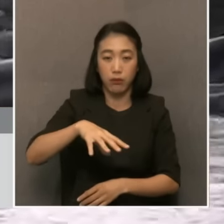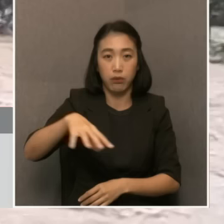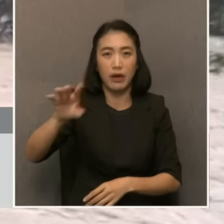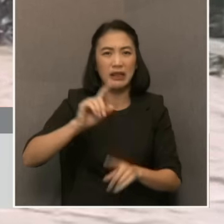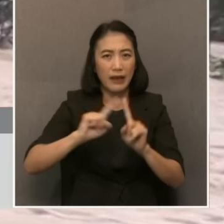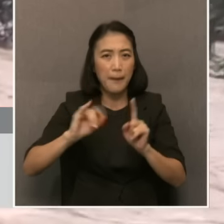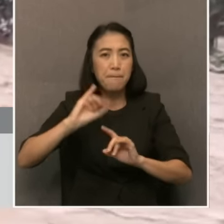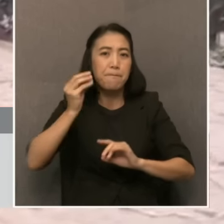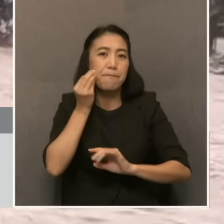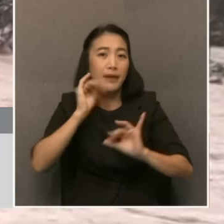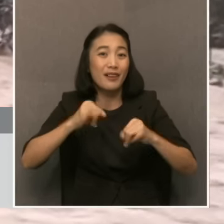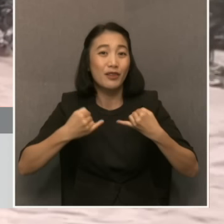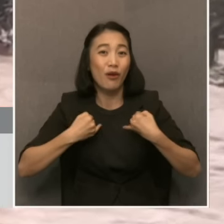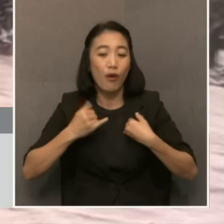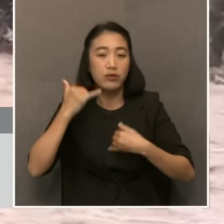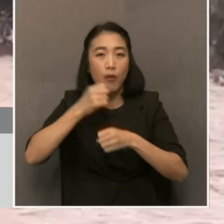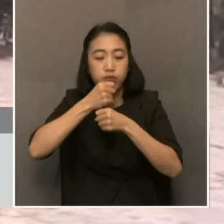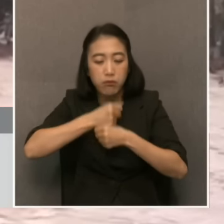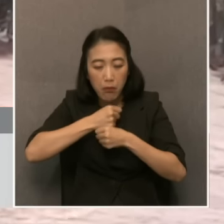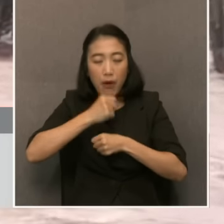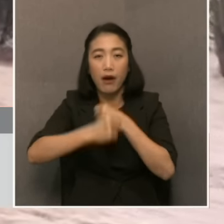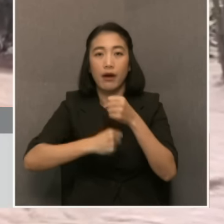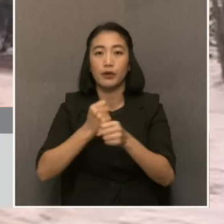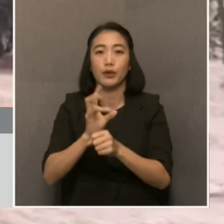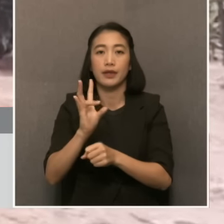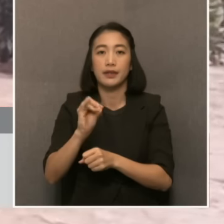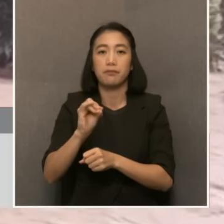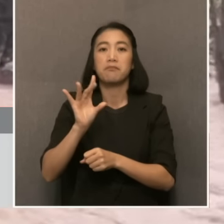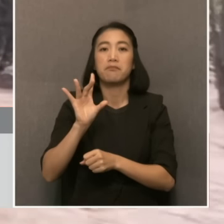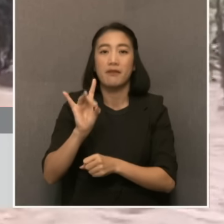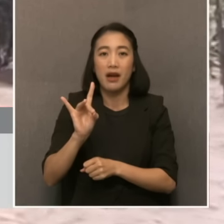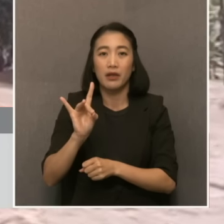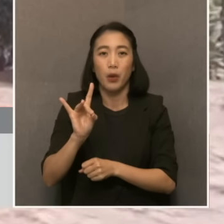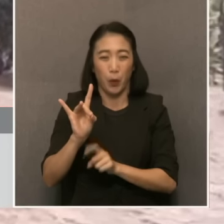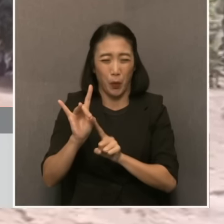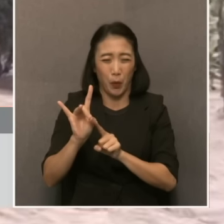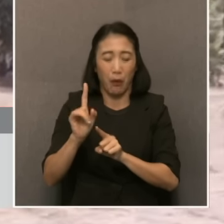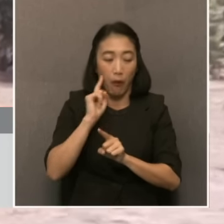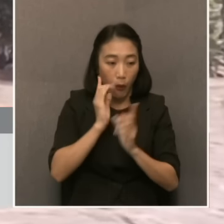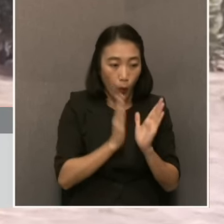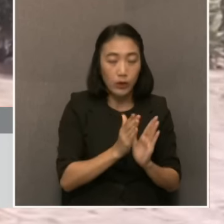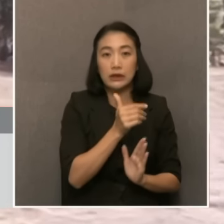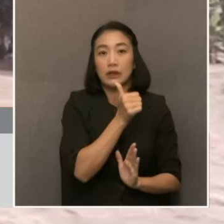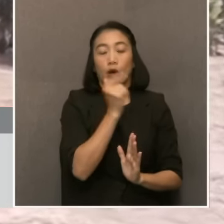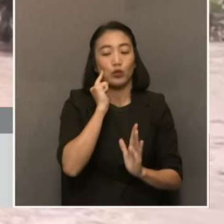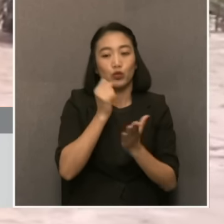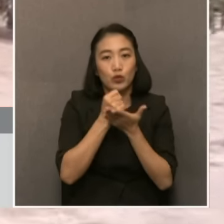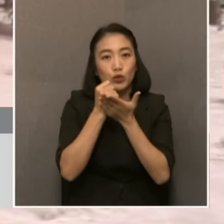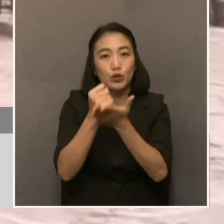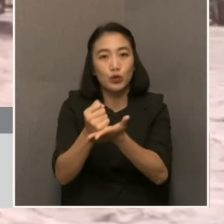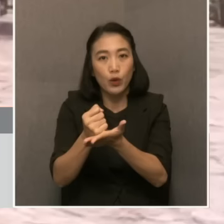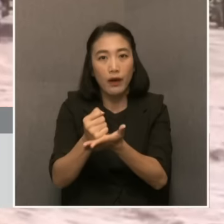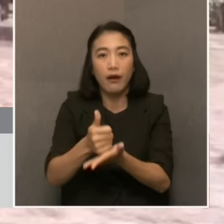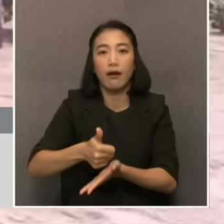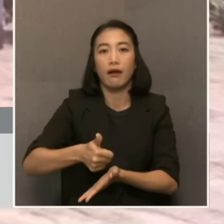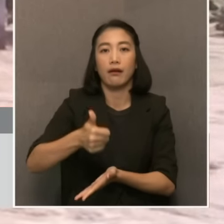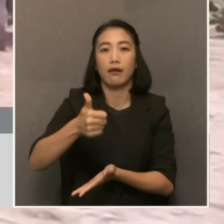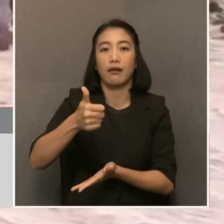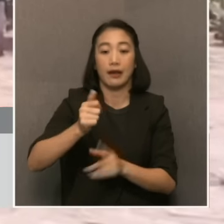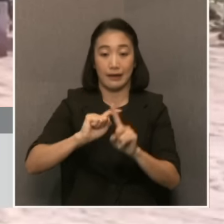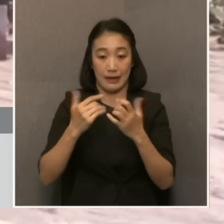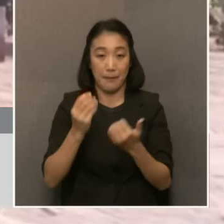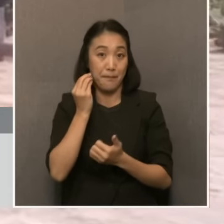78ปีนะคะก็สามารถถูกช่วยเหลือออกมาจากบ้านได้อย่างปลอดภัยแต่ว่านี่ถือว่าเป็นนับที่ 2และเป็นบ้าน